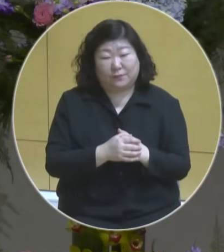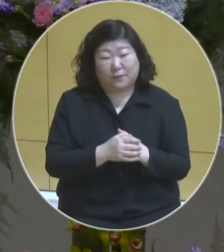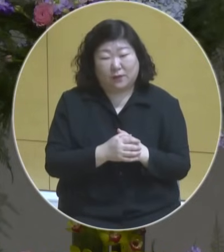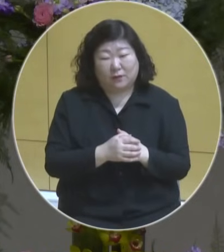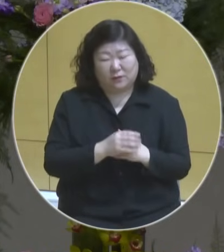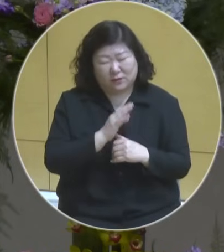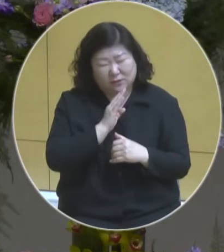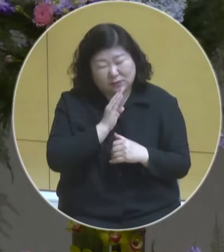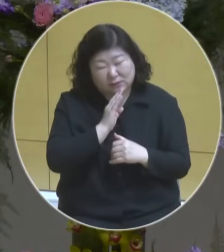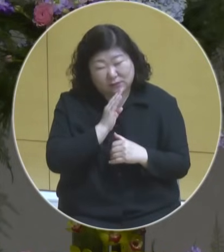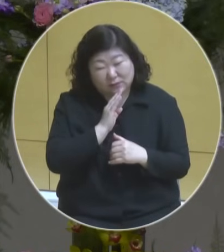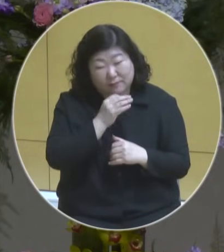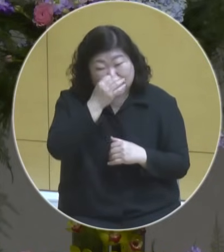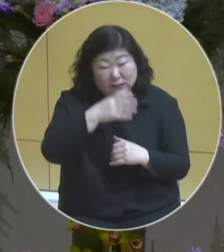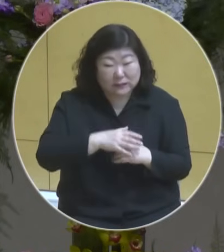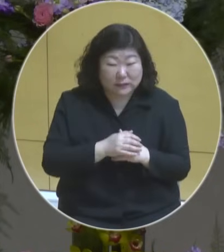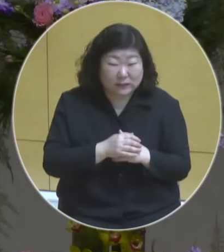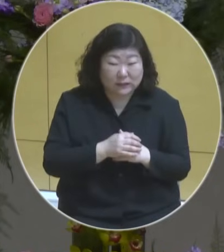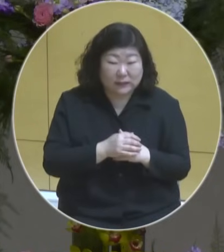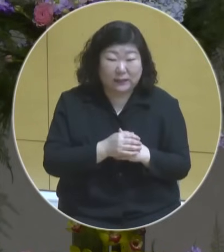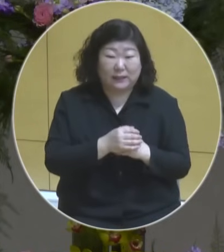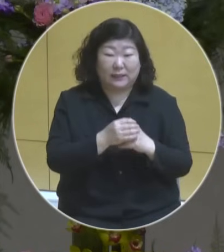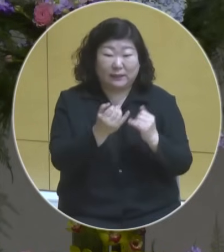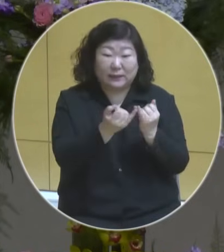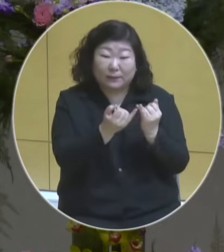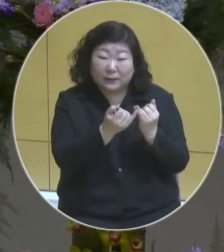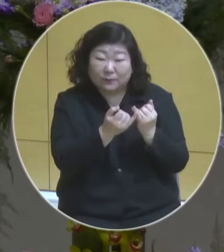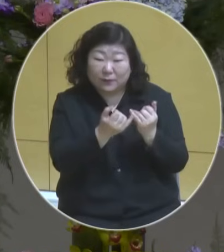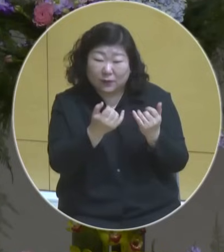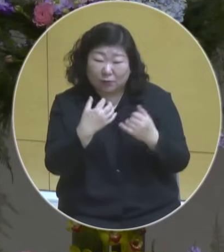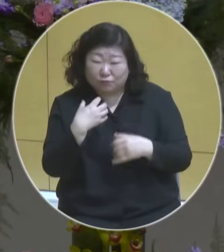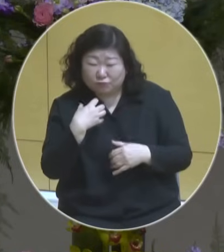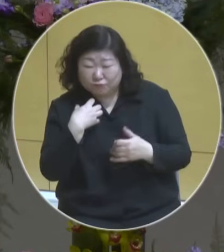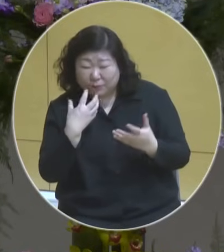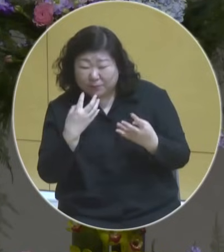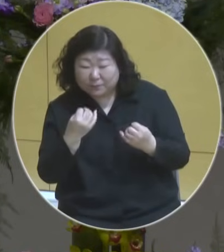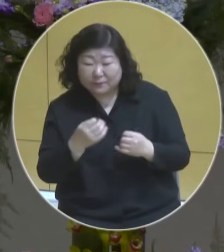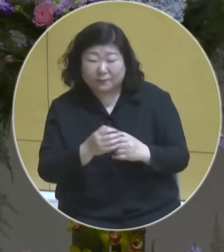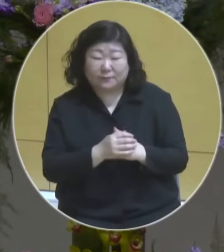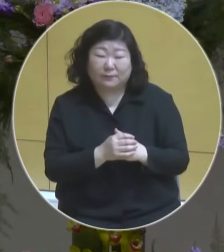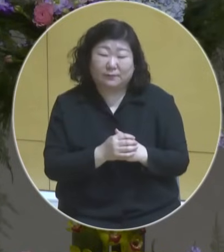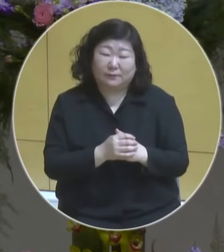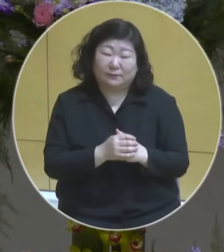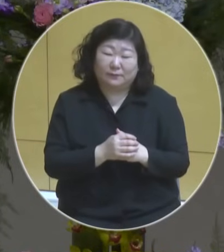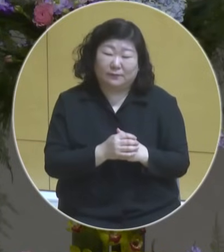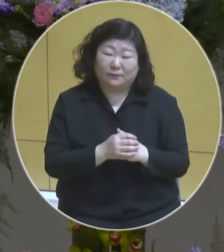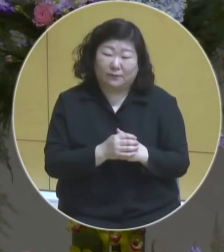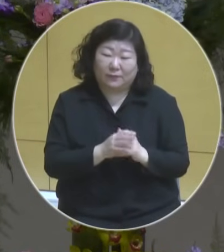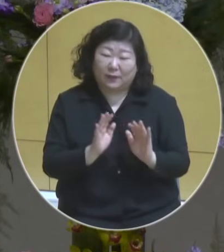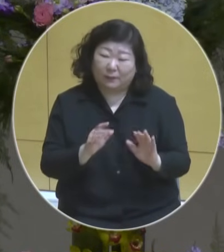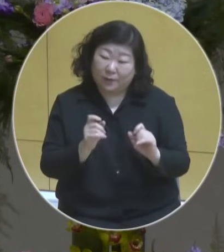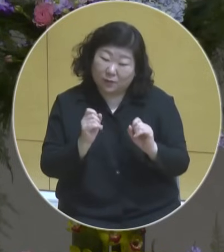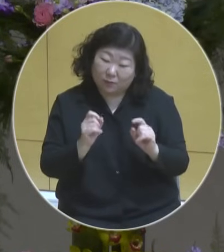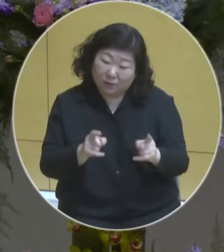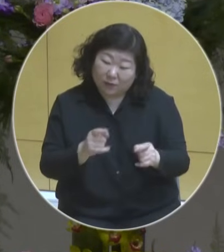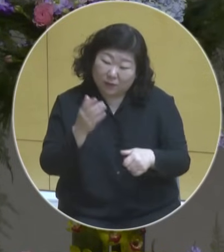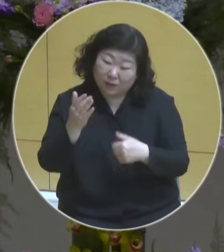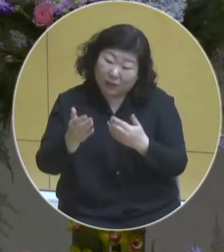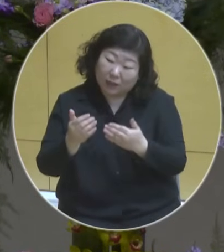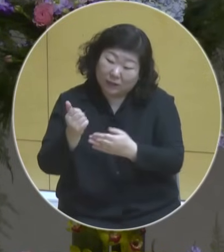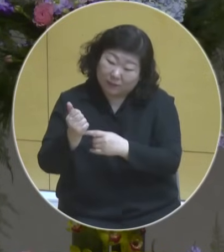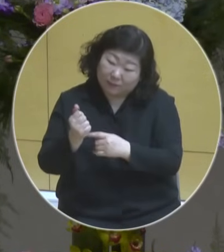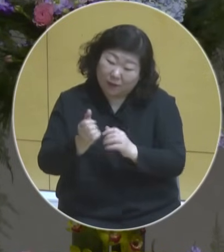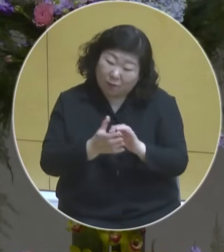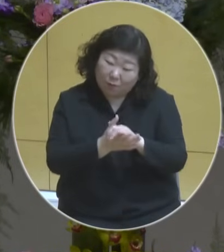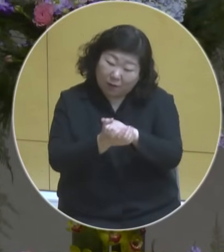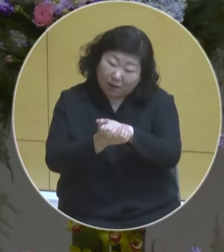힘드세요 특별히 우리 자매님들 부담도 많으실 건데 어 정말 이번 기회는 하나님께서 어